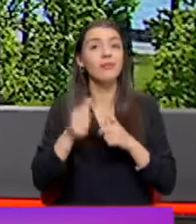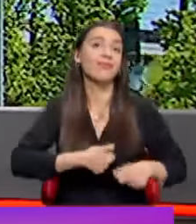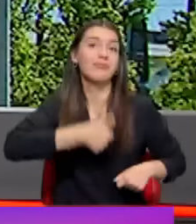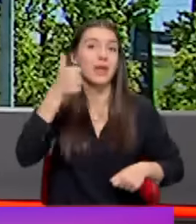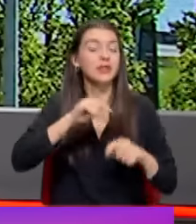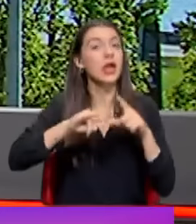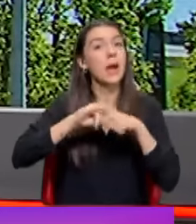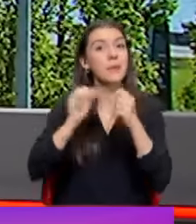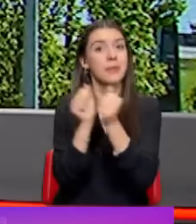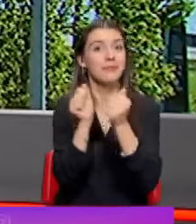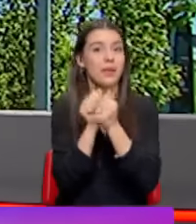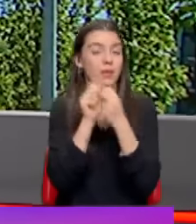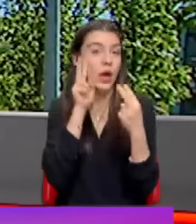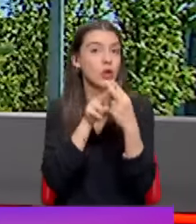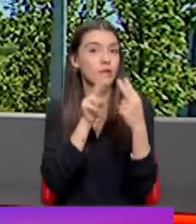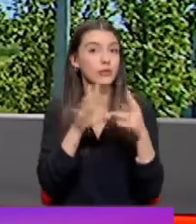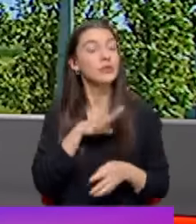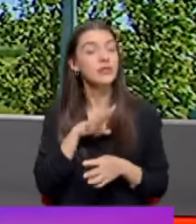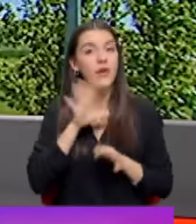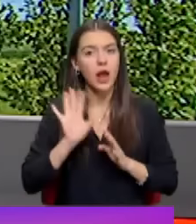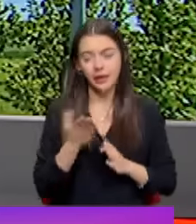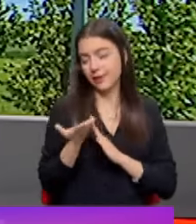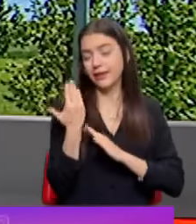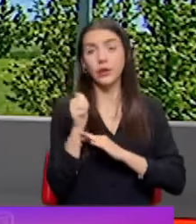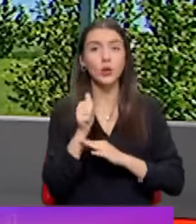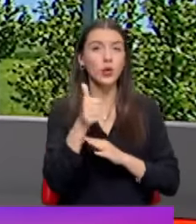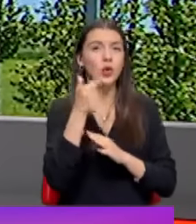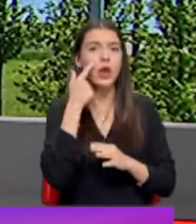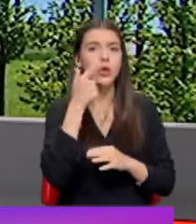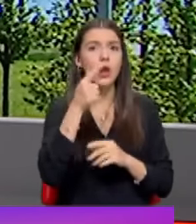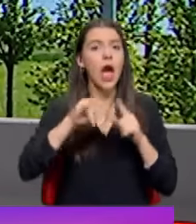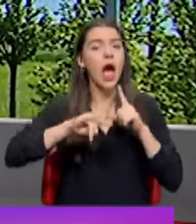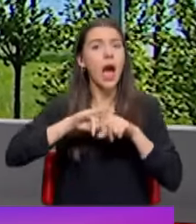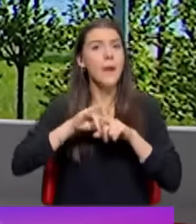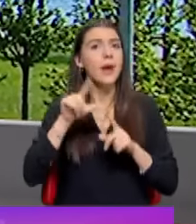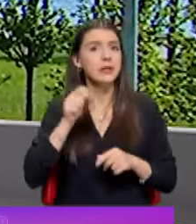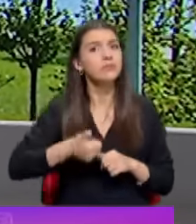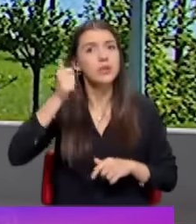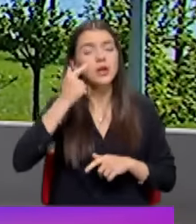ile gerçekleşti. Geçtiğimiz günlerde Hamas liderini Kuvayi Milliye